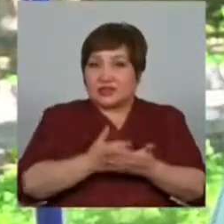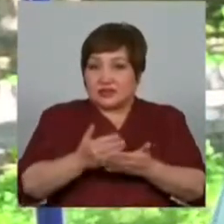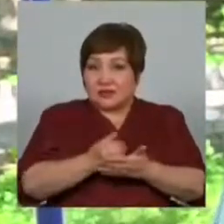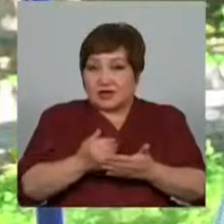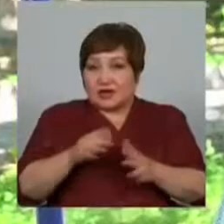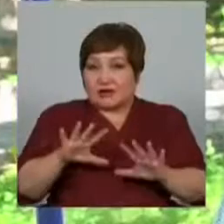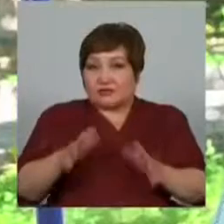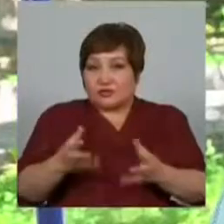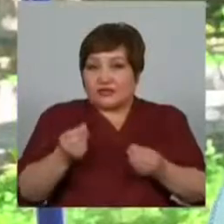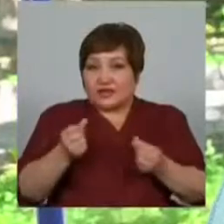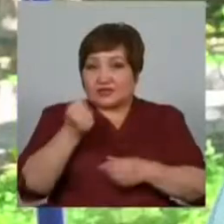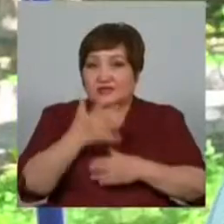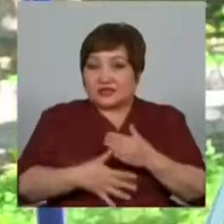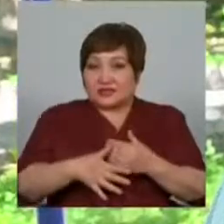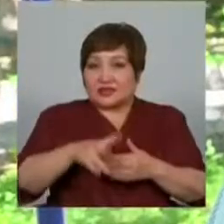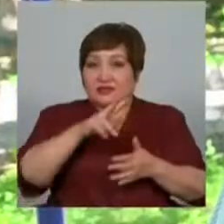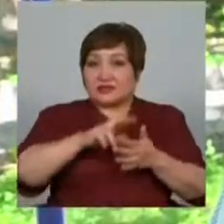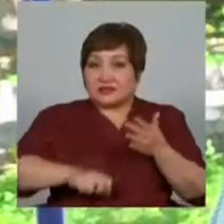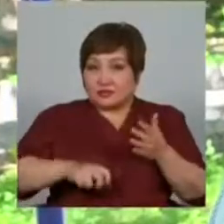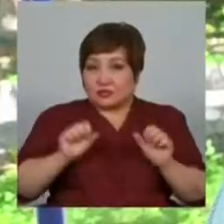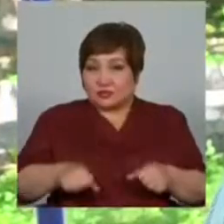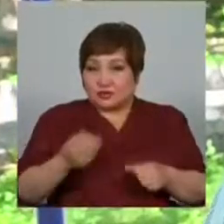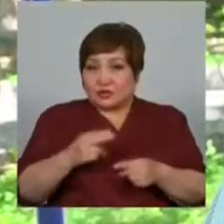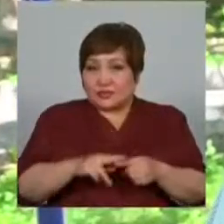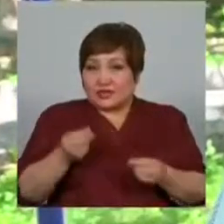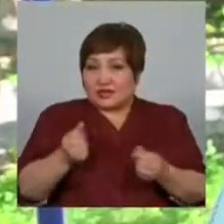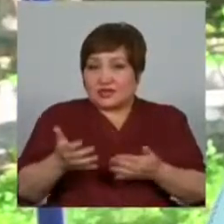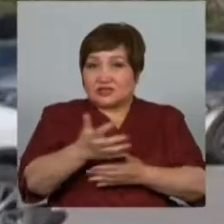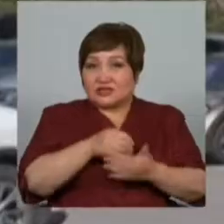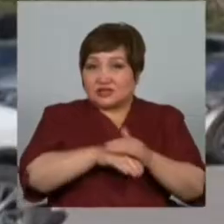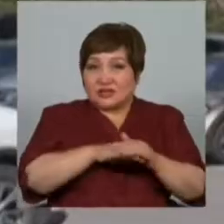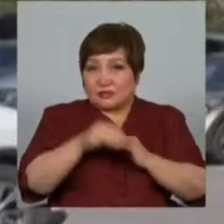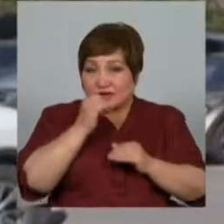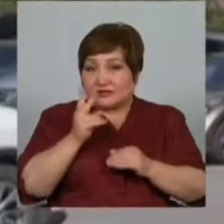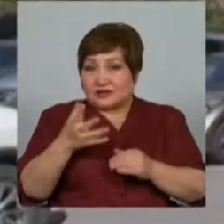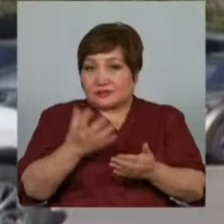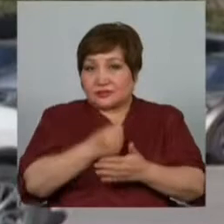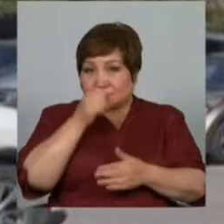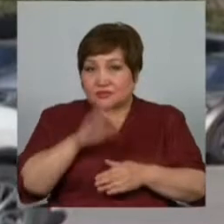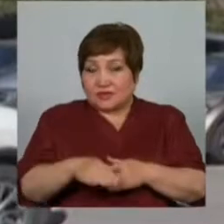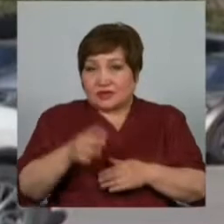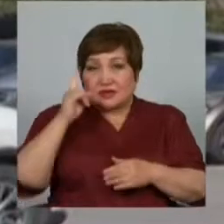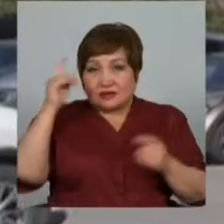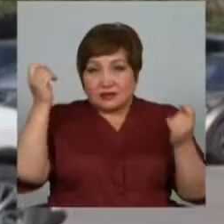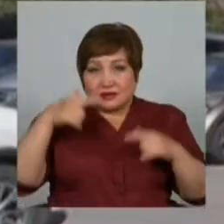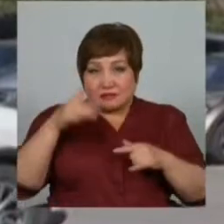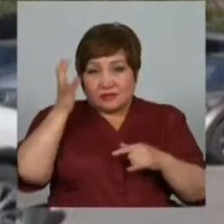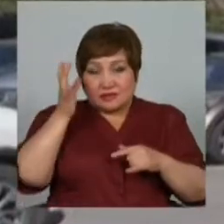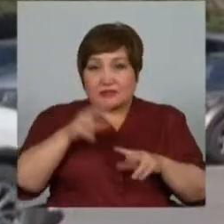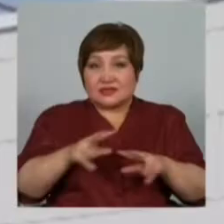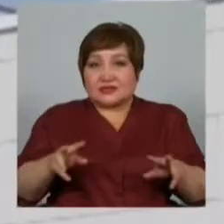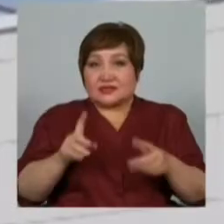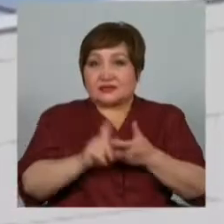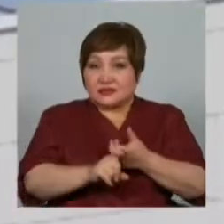шешіп алуы мүмкін деді. Сондықтан біз ақша жинай алмай, пәтерге алмай отырмыз. Ал білім және ғылым министрлігіне қарайтын қаржы